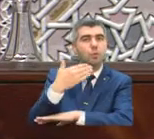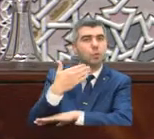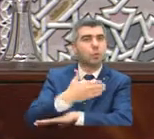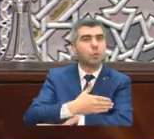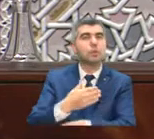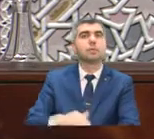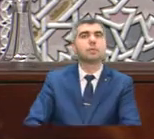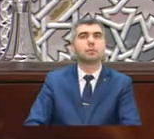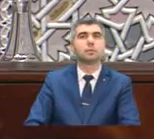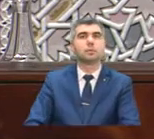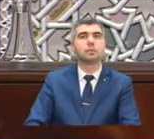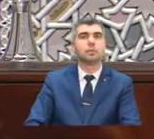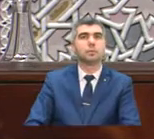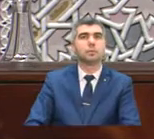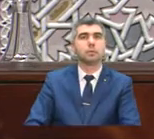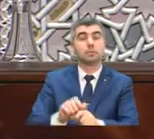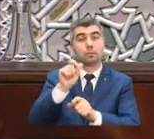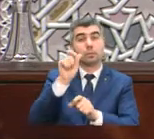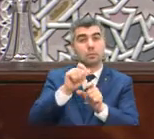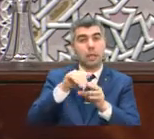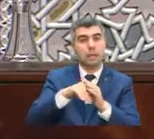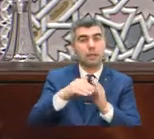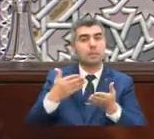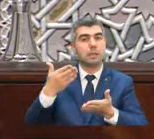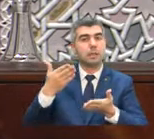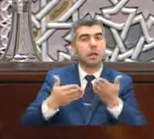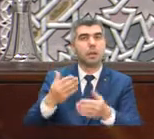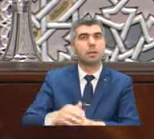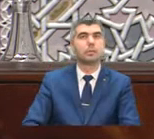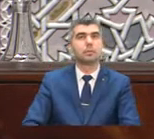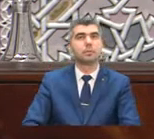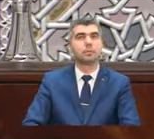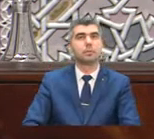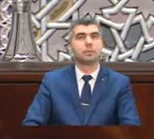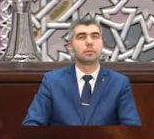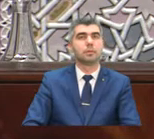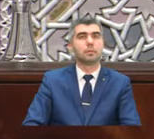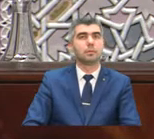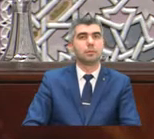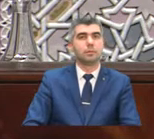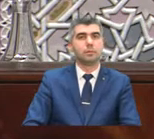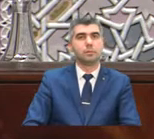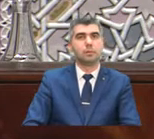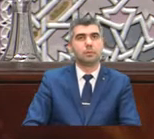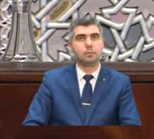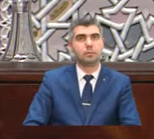النواب المحترمين من الفريق الاستقلالي للوحدة والتعادلية. تفضل السيد النائب.